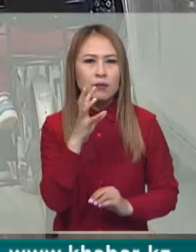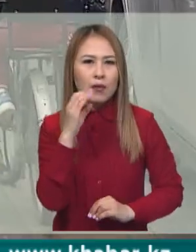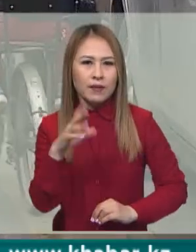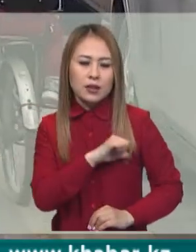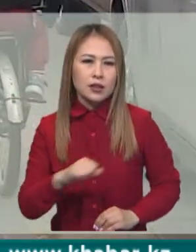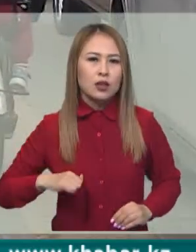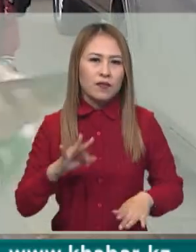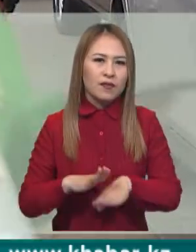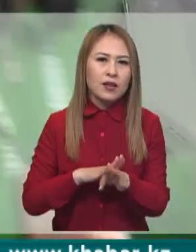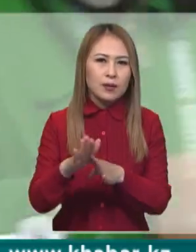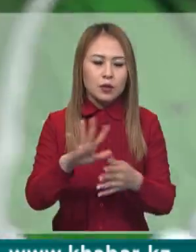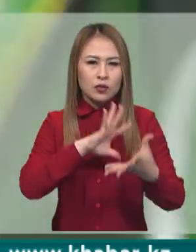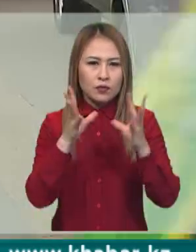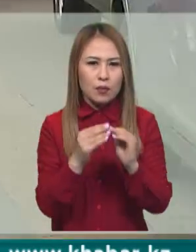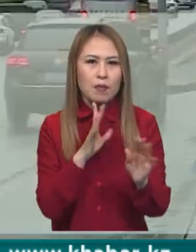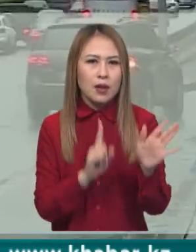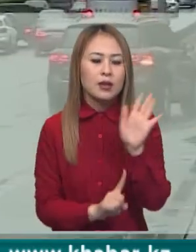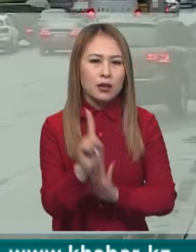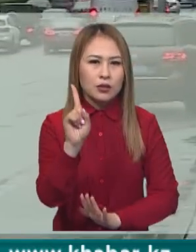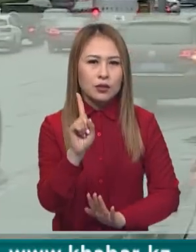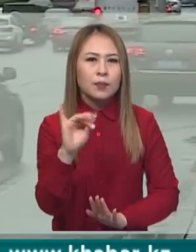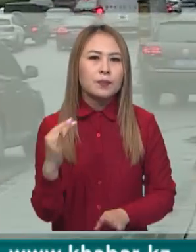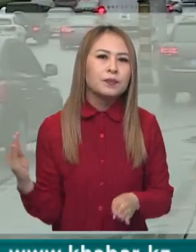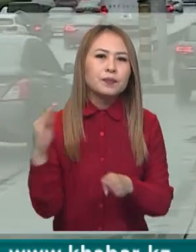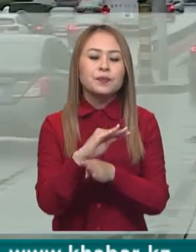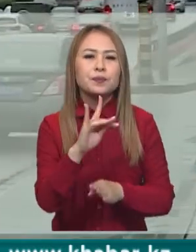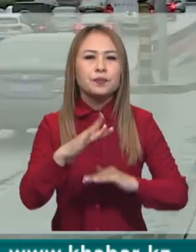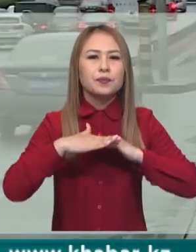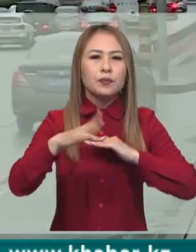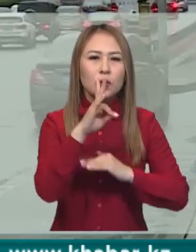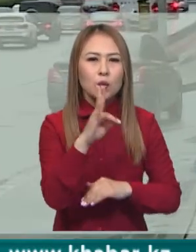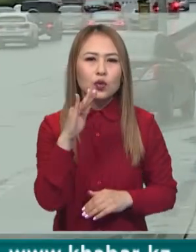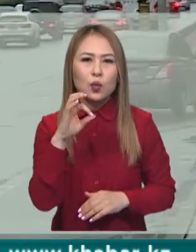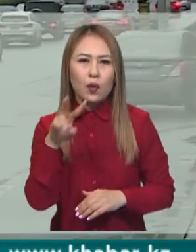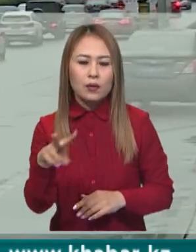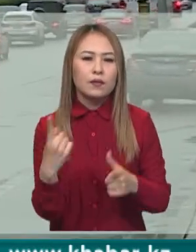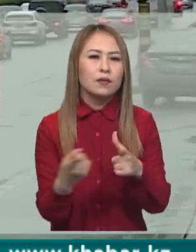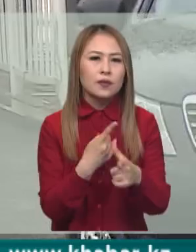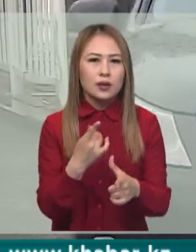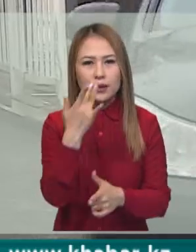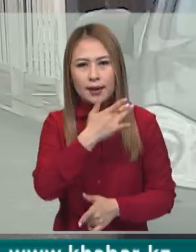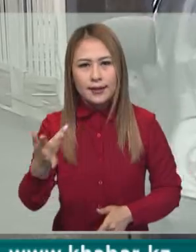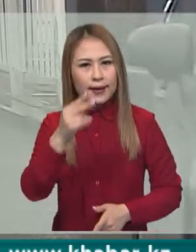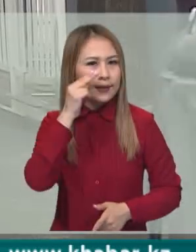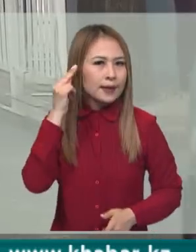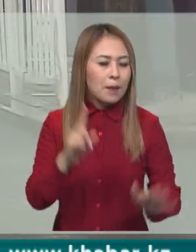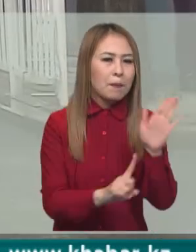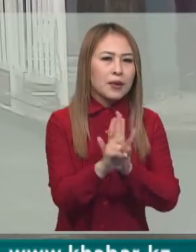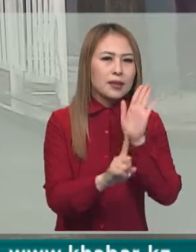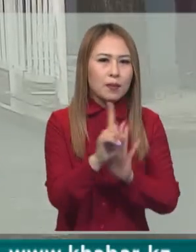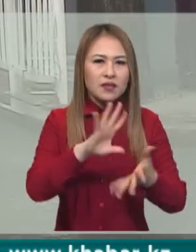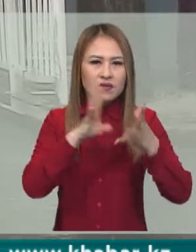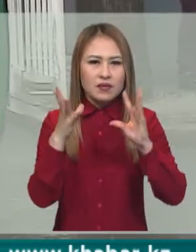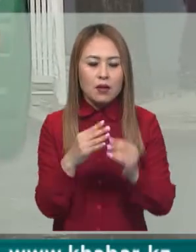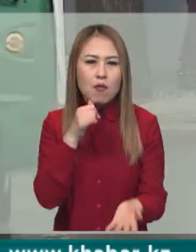оны жүзеге асыруға бірден бір үлес қосуды сұраған еді. Осыдан кейін еліміздің нұрлы жол жаңа экономикалық саясаты мен қытайлық бастаманы өзара үйлестіру